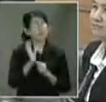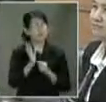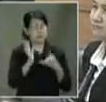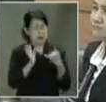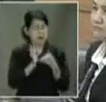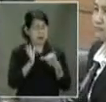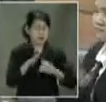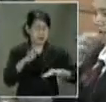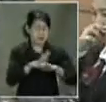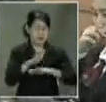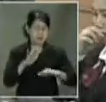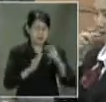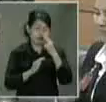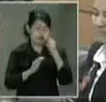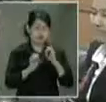านชัดๆท่